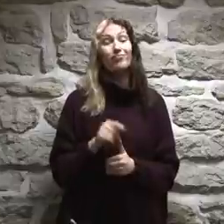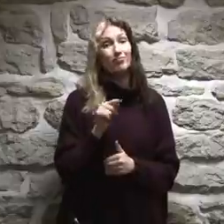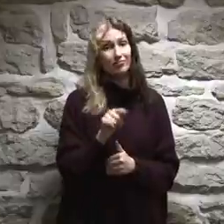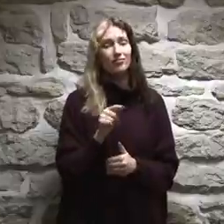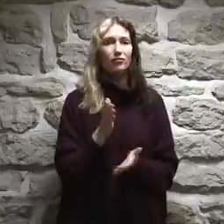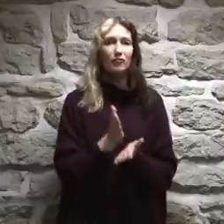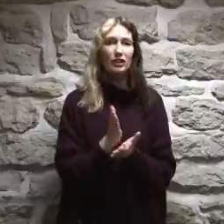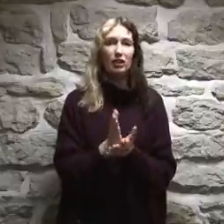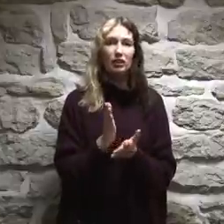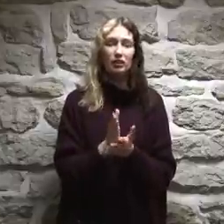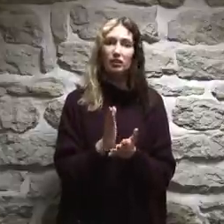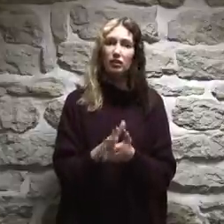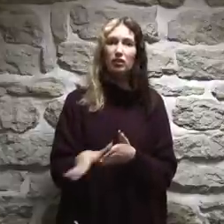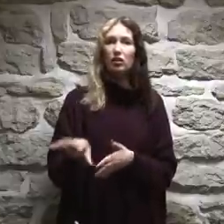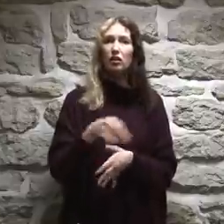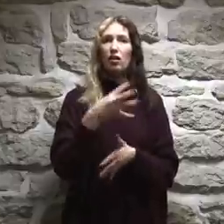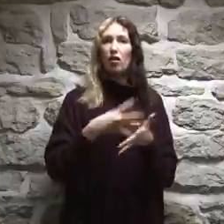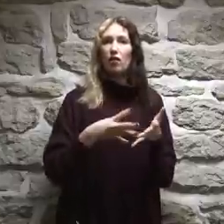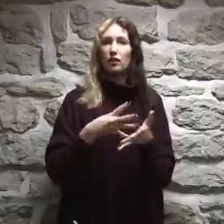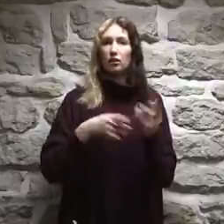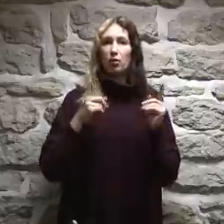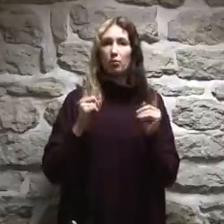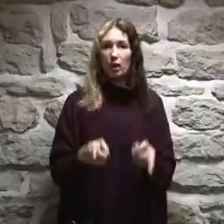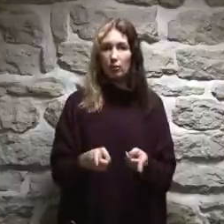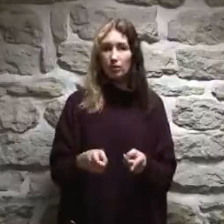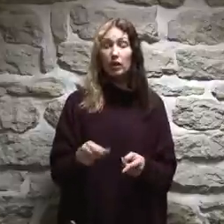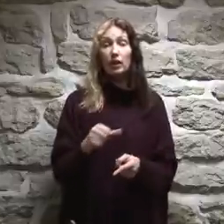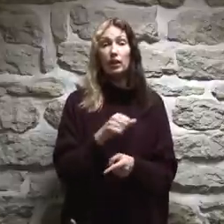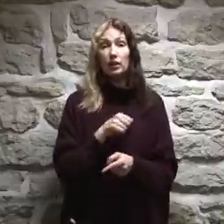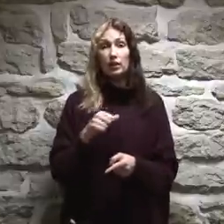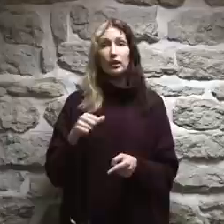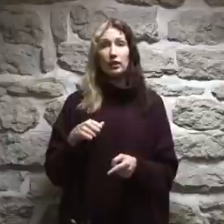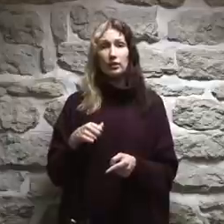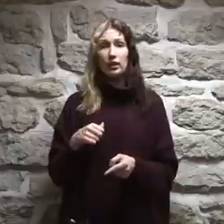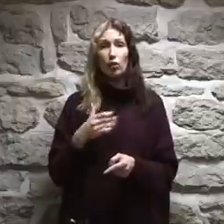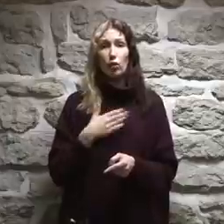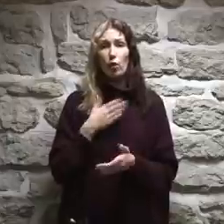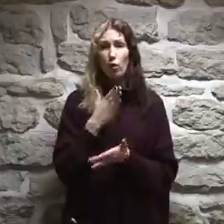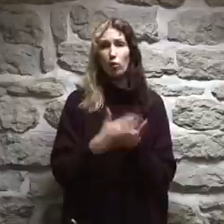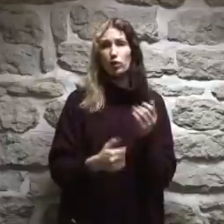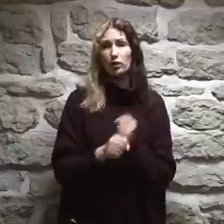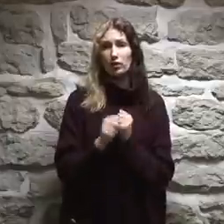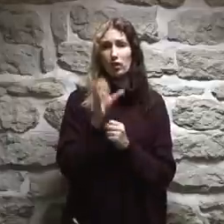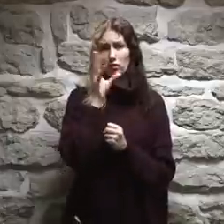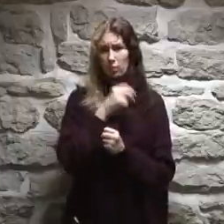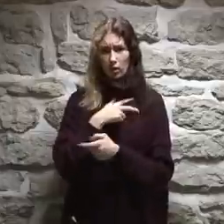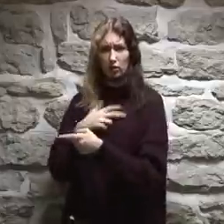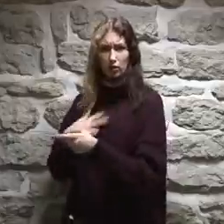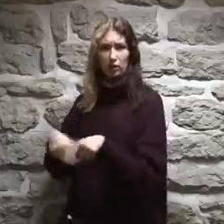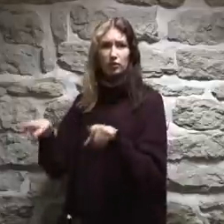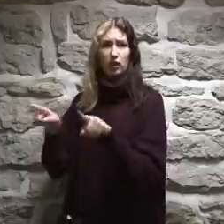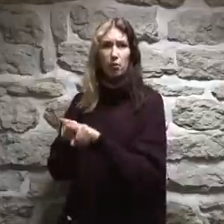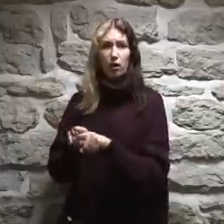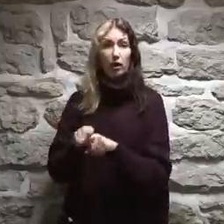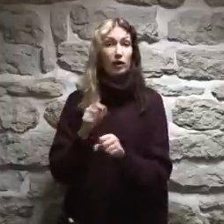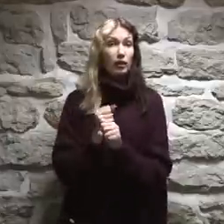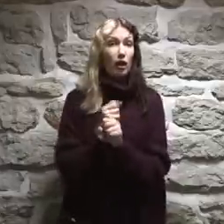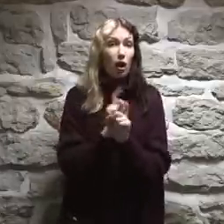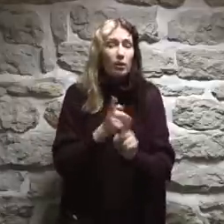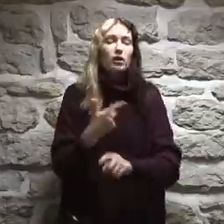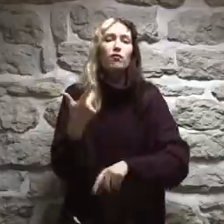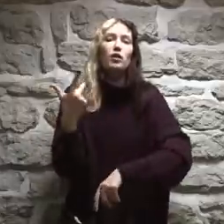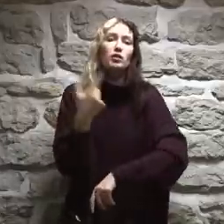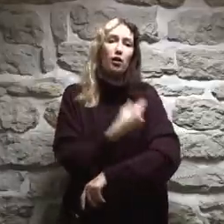seetõttu me peame kõik sellega ikkagi arvestama. Me saame teha oma osa, nii nagu Taanis on teinud inimesed oma osa, on ennast vaktsineerinud